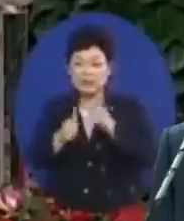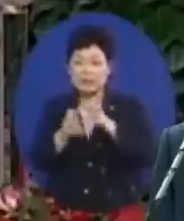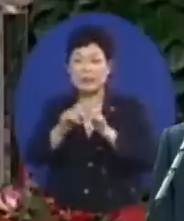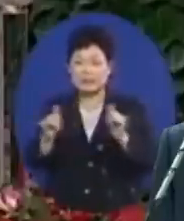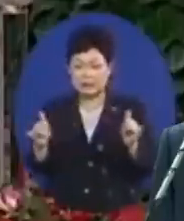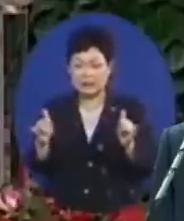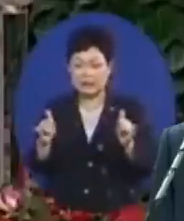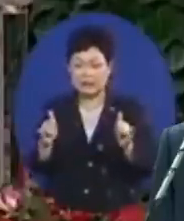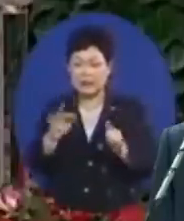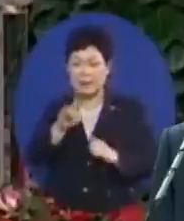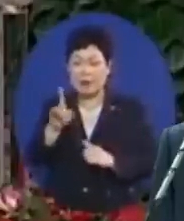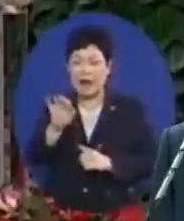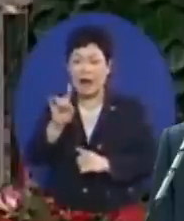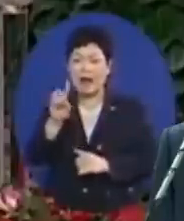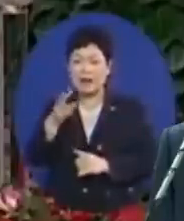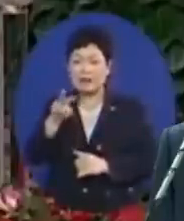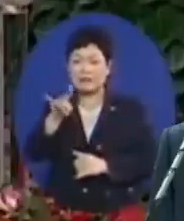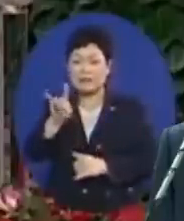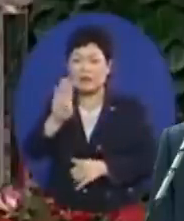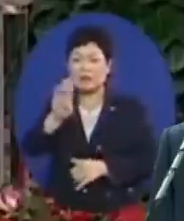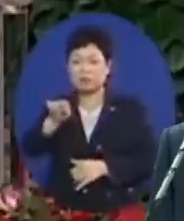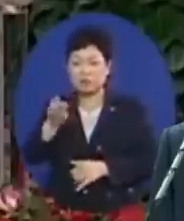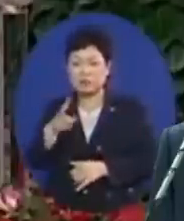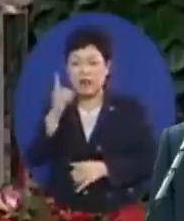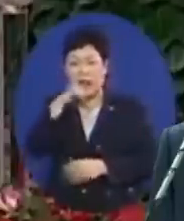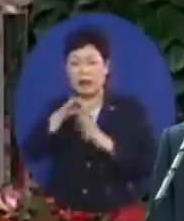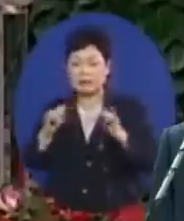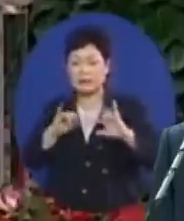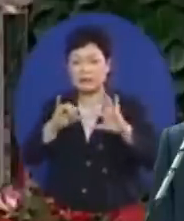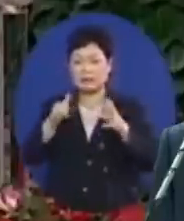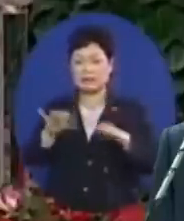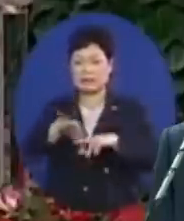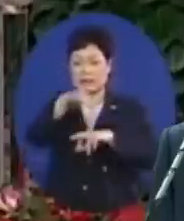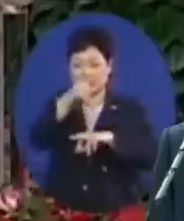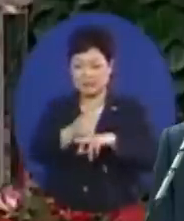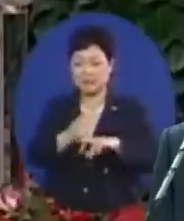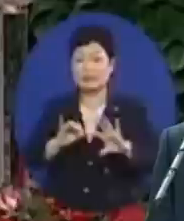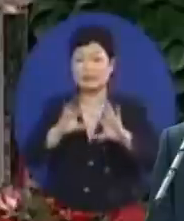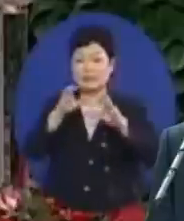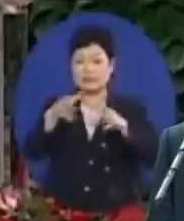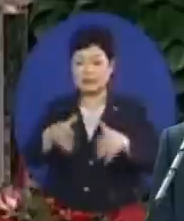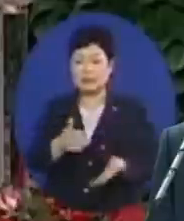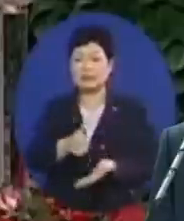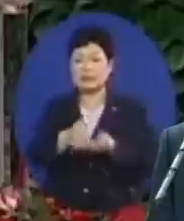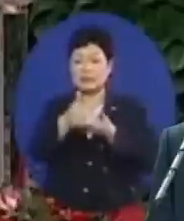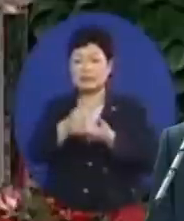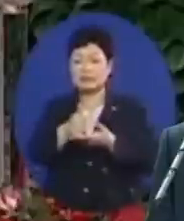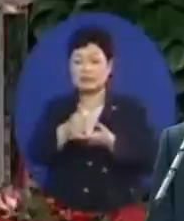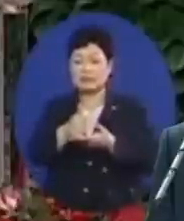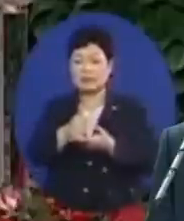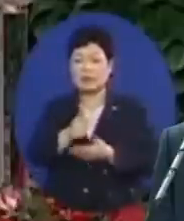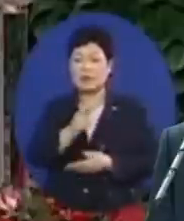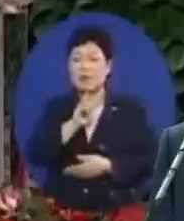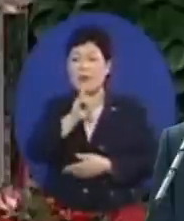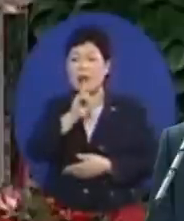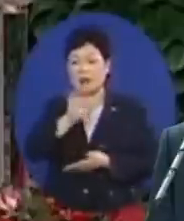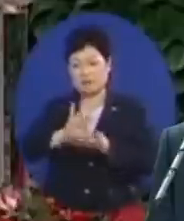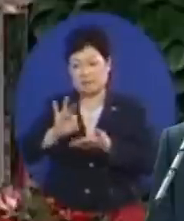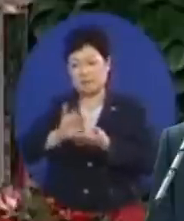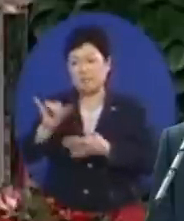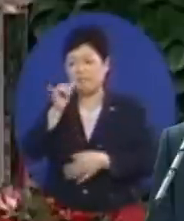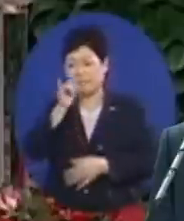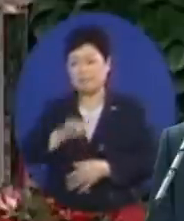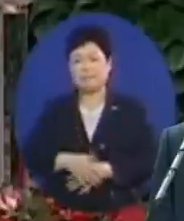자, 발세불, 악한 자, 이 세상 임금, 이 세상 신이라고 말들을 하고